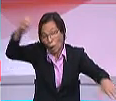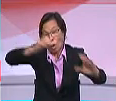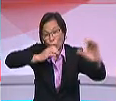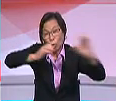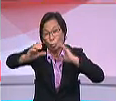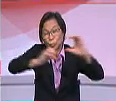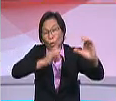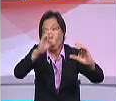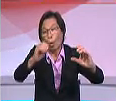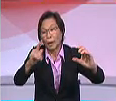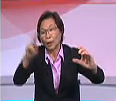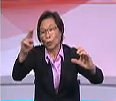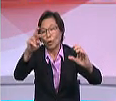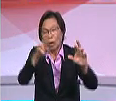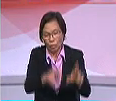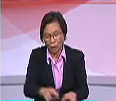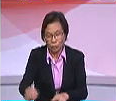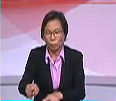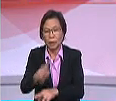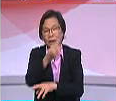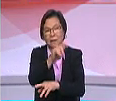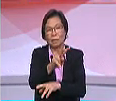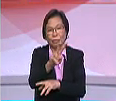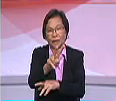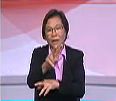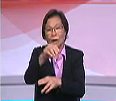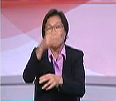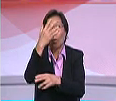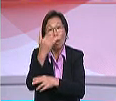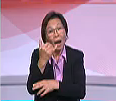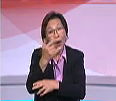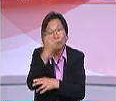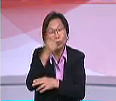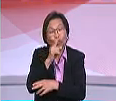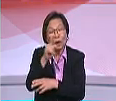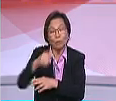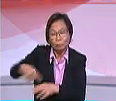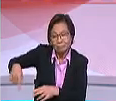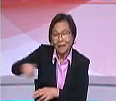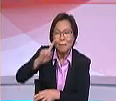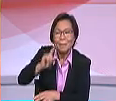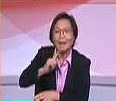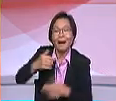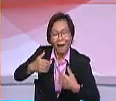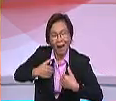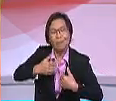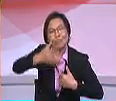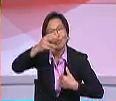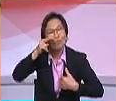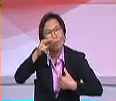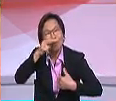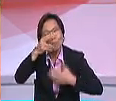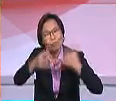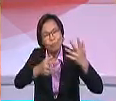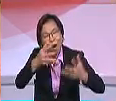komunikasi OKU dalam rancangannya di saluran TV dalam usaha memastikan golongan itu tidak ketinggalan. Beliau berkata